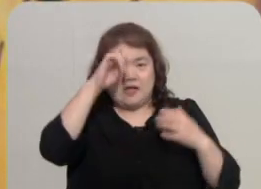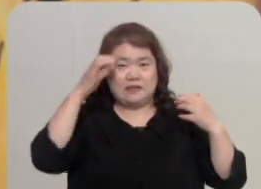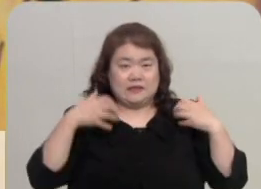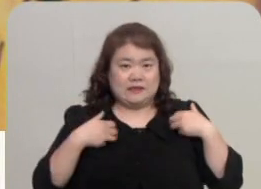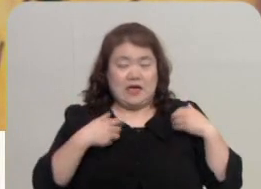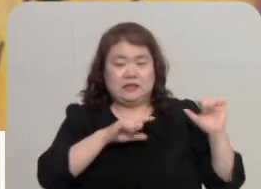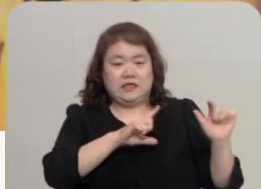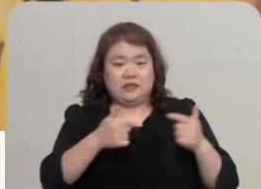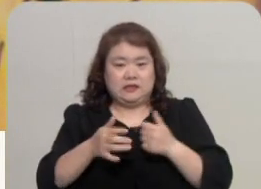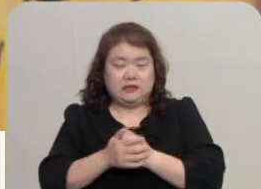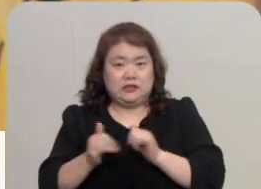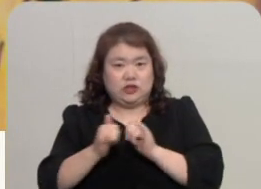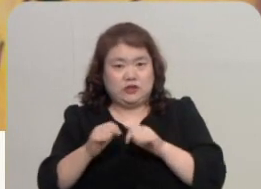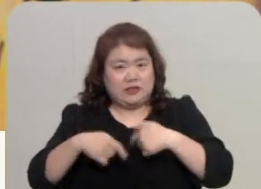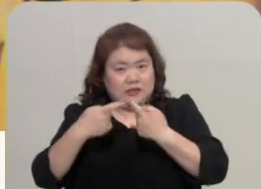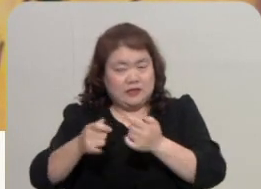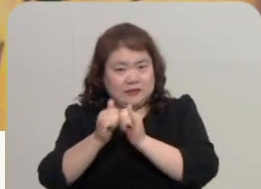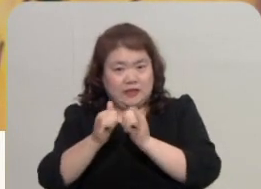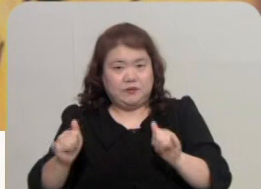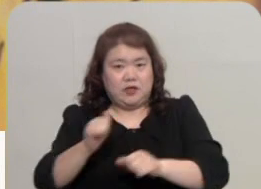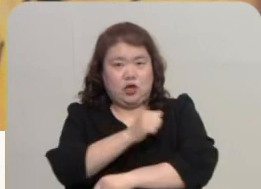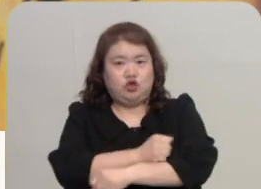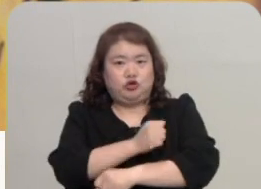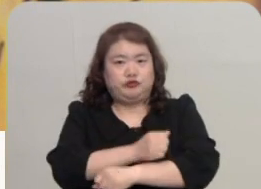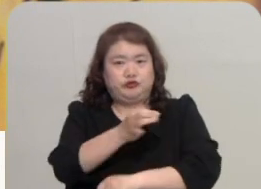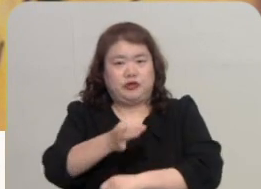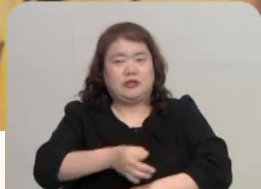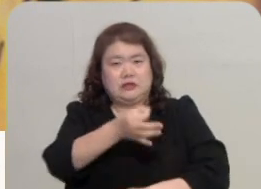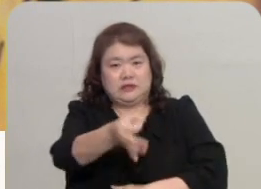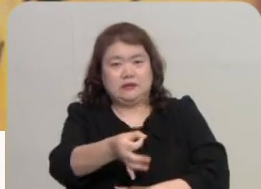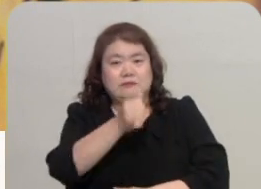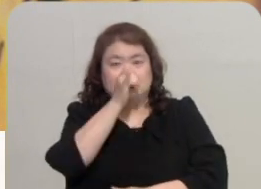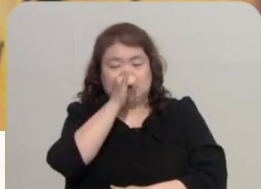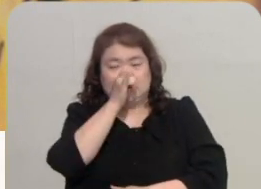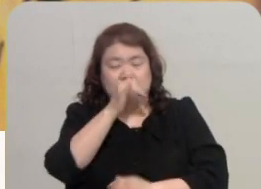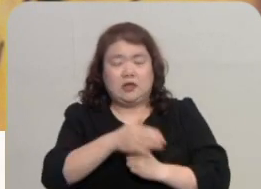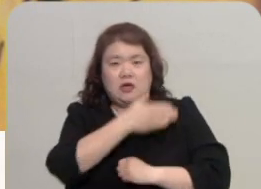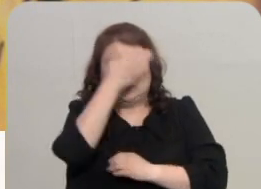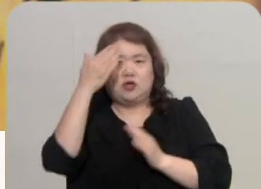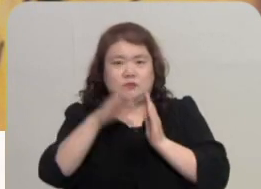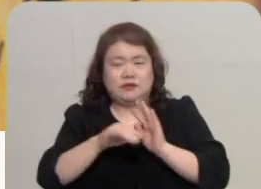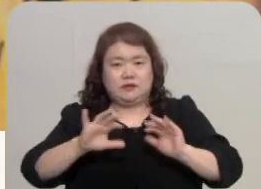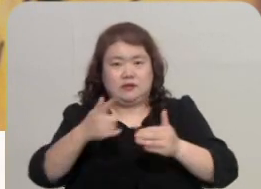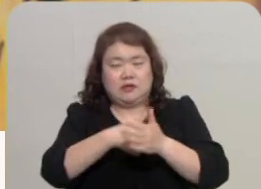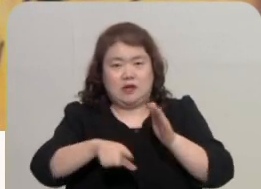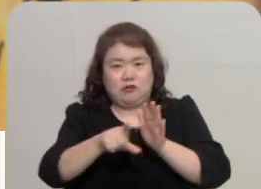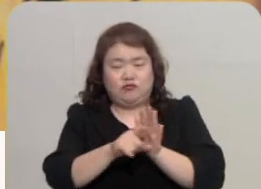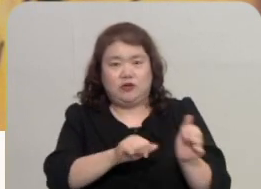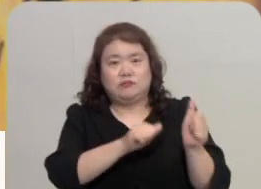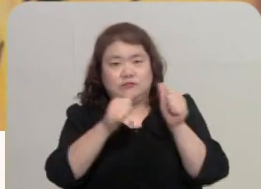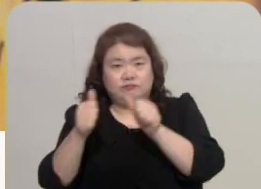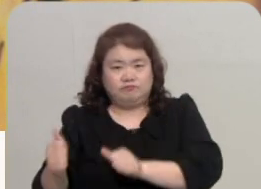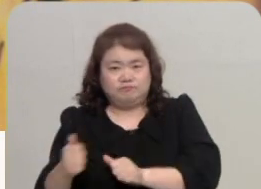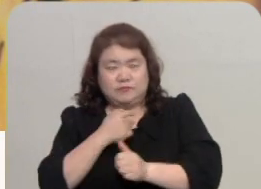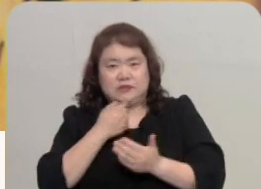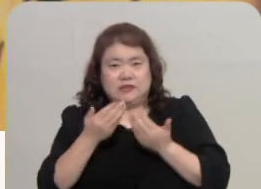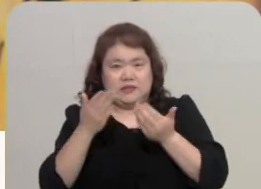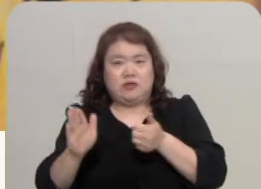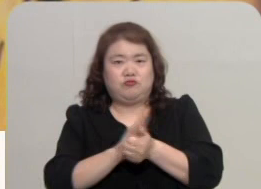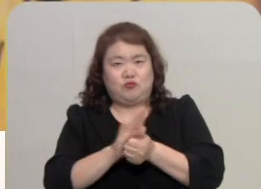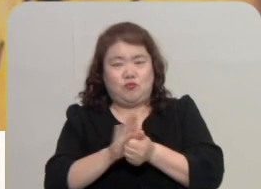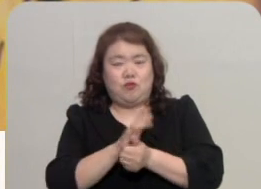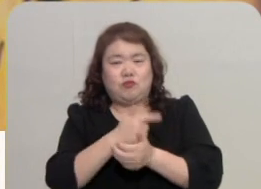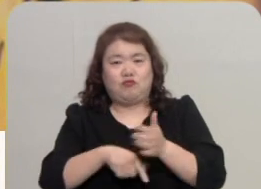지방자치단체들은 참전 용사들에게 참전 명예수당이라는 걸 지급합니다. 젊은 시절 나라를 위해 몸바친 희생을 기리기